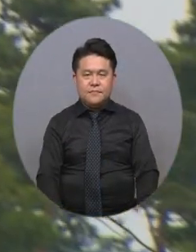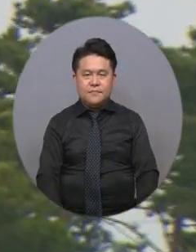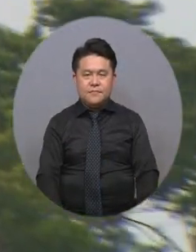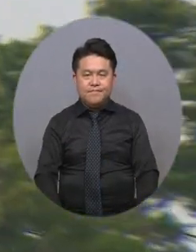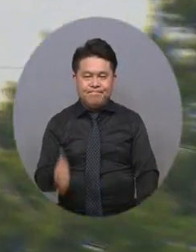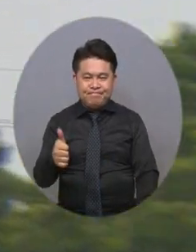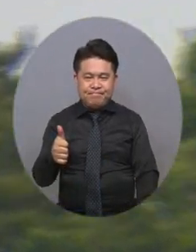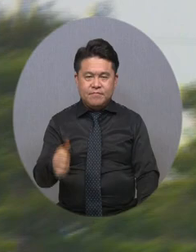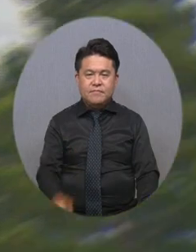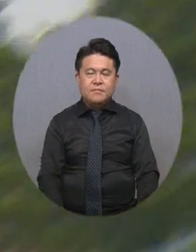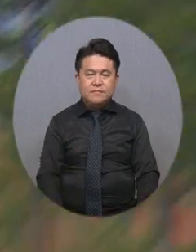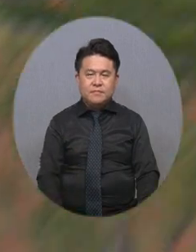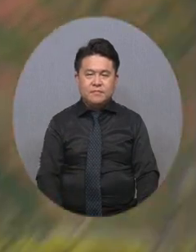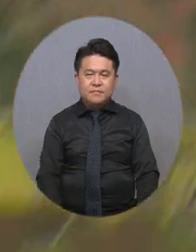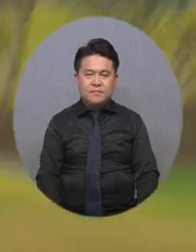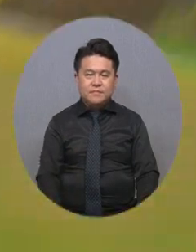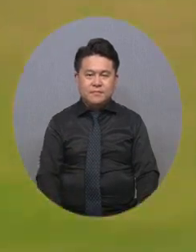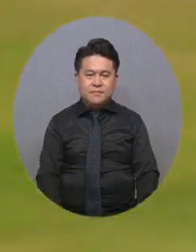굿샷!